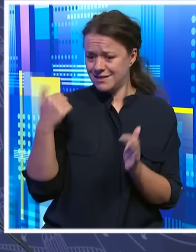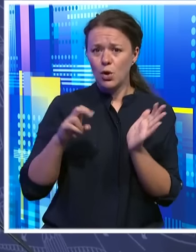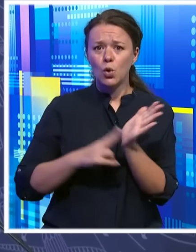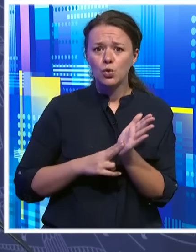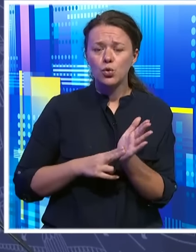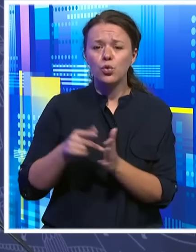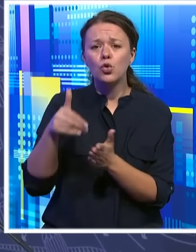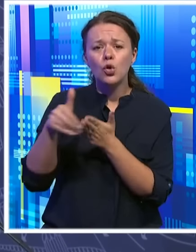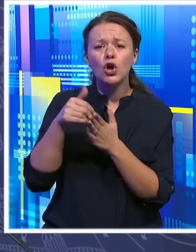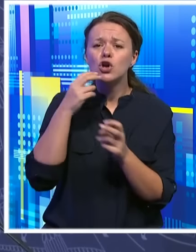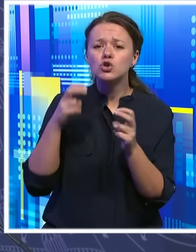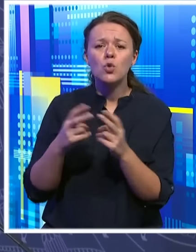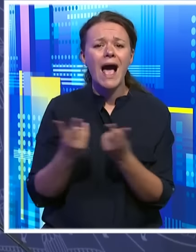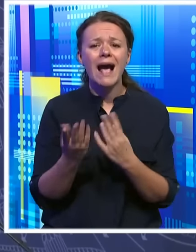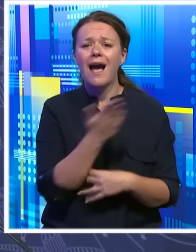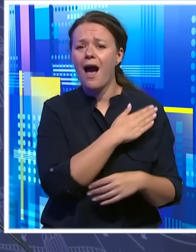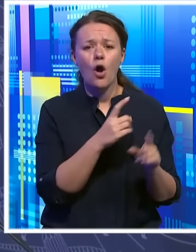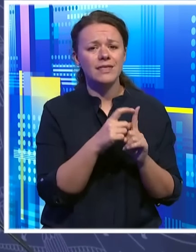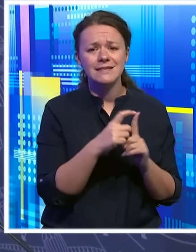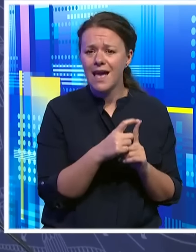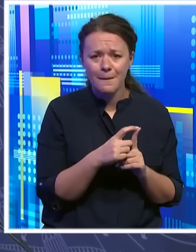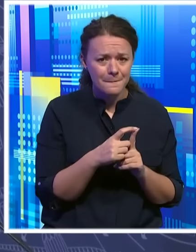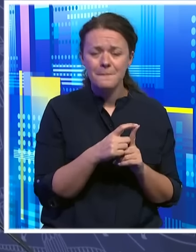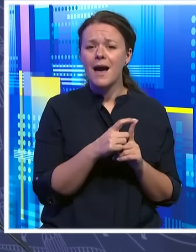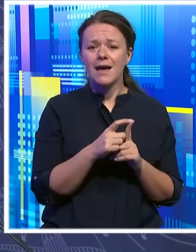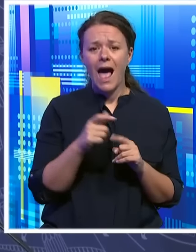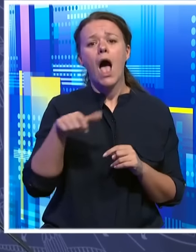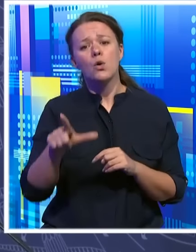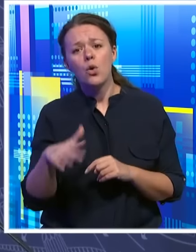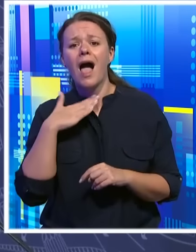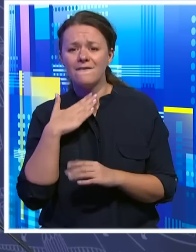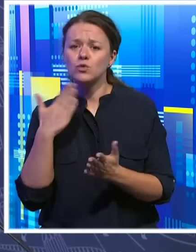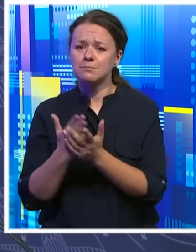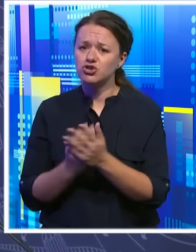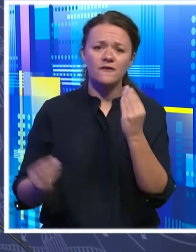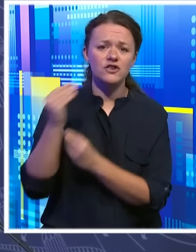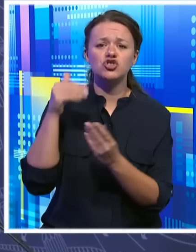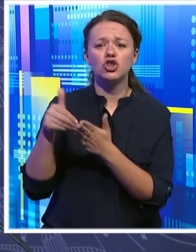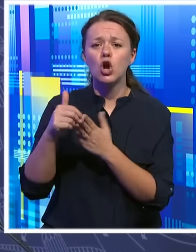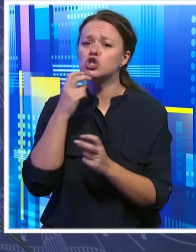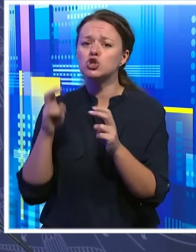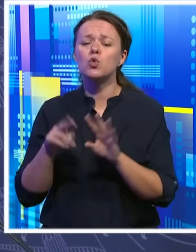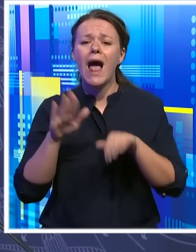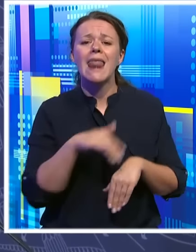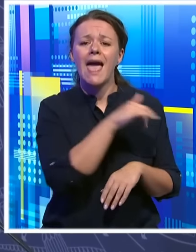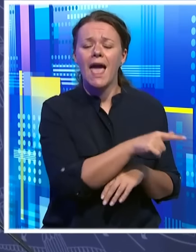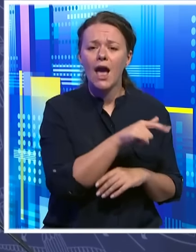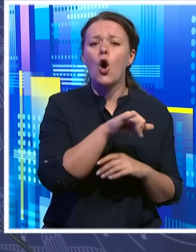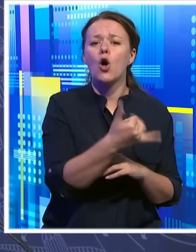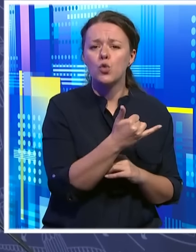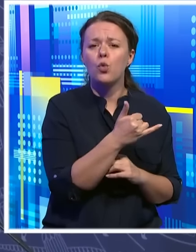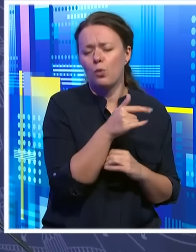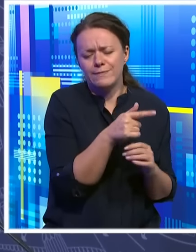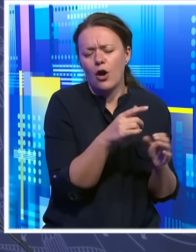kao u decembru, a u julu i avgustu bit će veća nego u januaru i februaru. Zato što svi uključimo po tri klima uređaja u